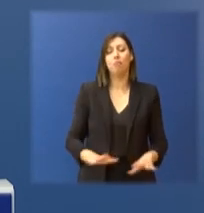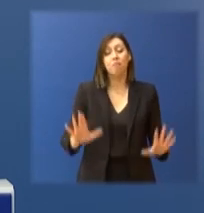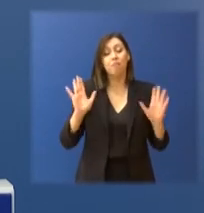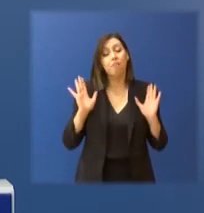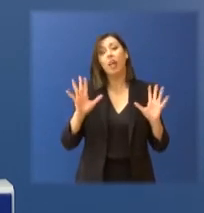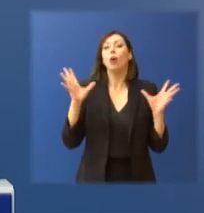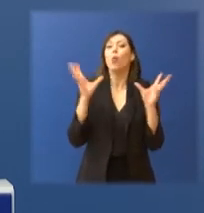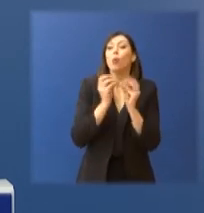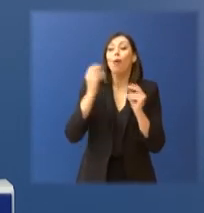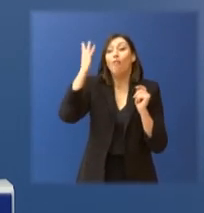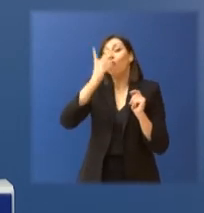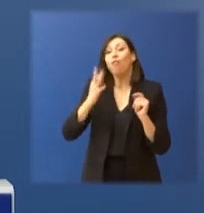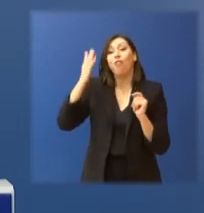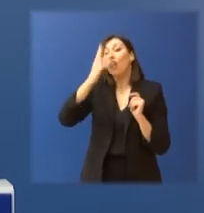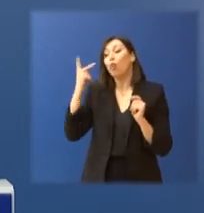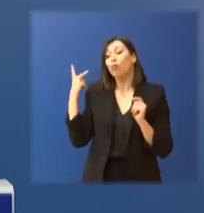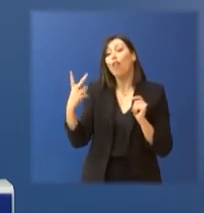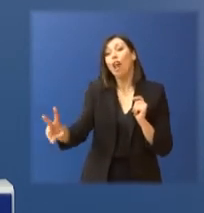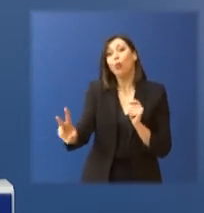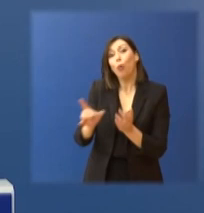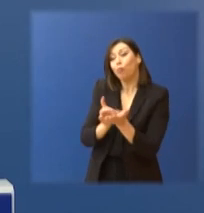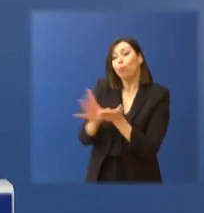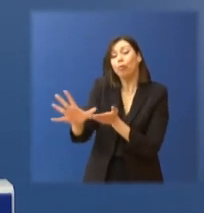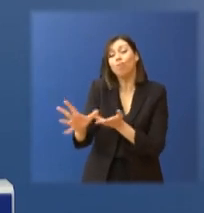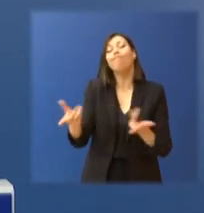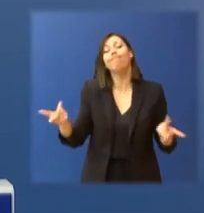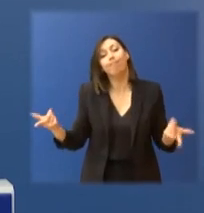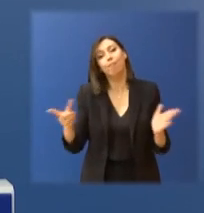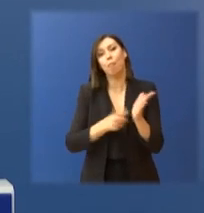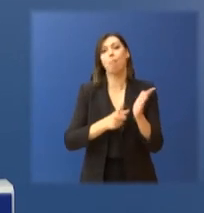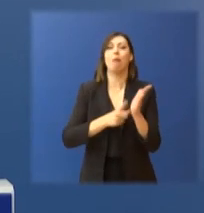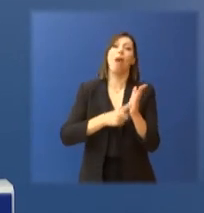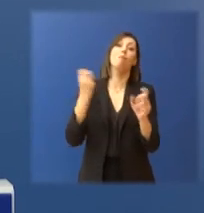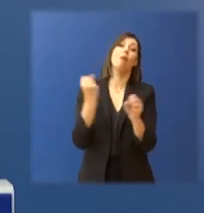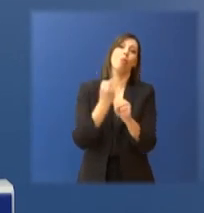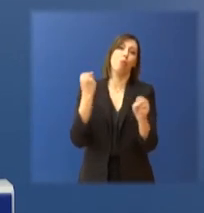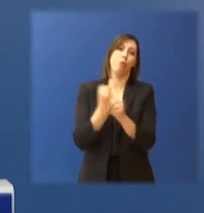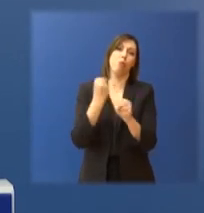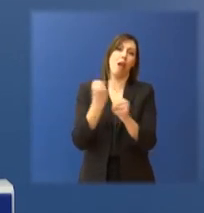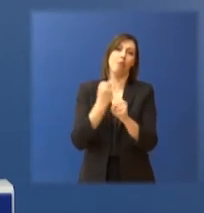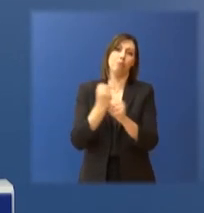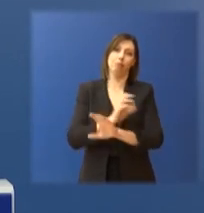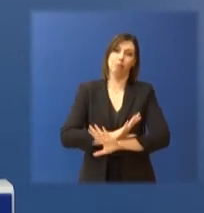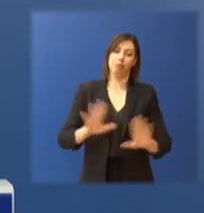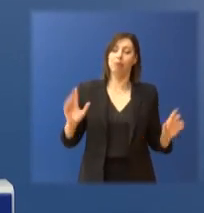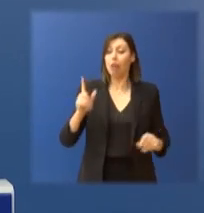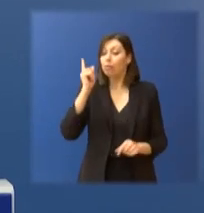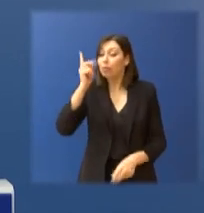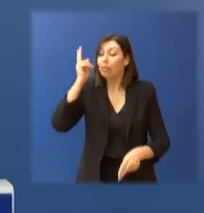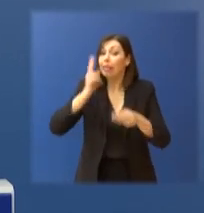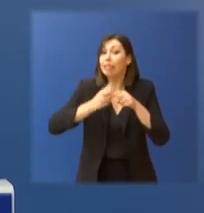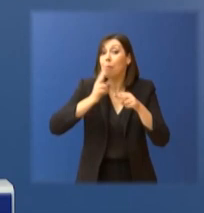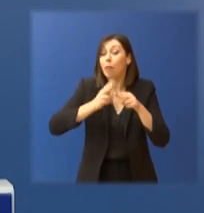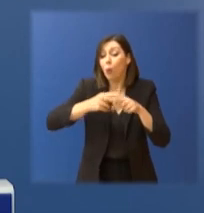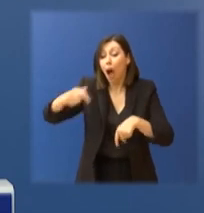πολακισμό, χρειάζονται πολλά περισσότερα. Πρώτα απ' όλα, το ελάχιστο, και υπογραμμίζω τη λέξη, το ελάχιστο